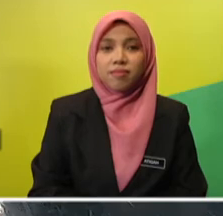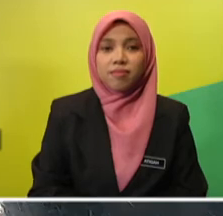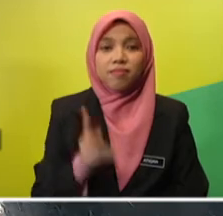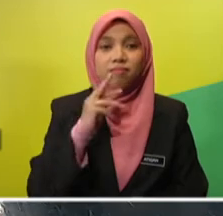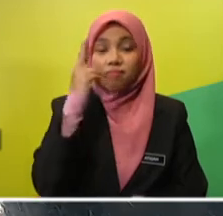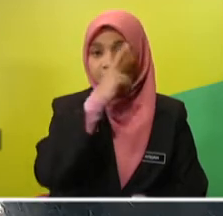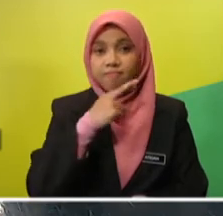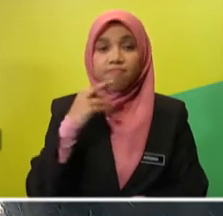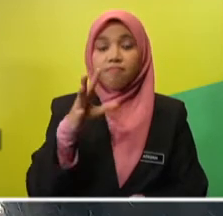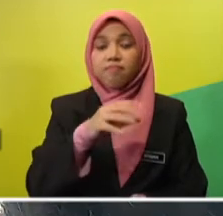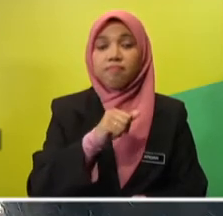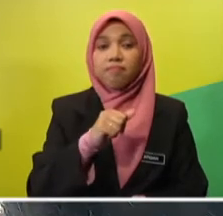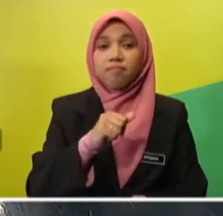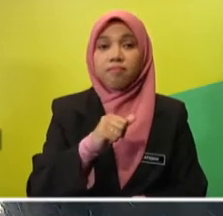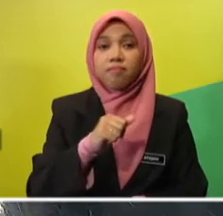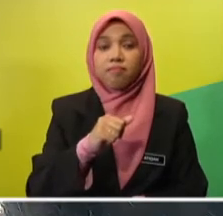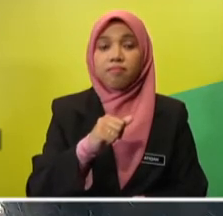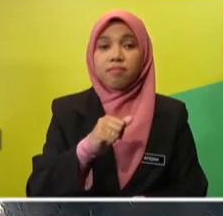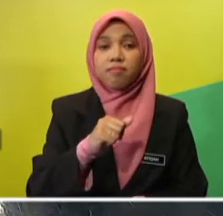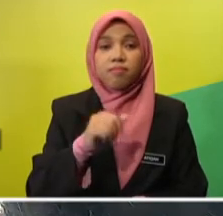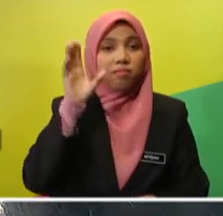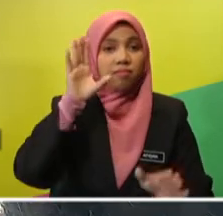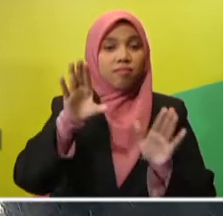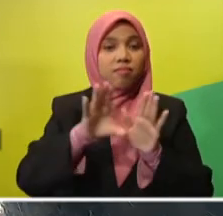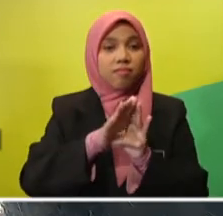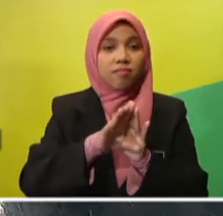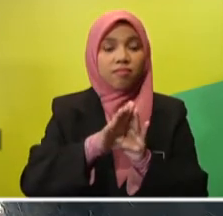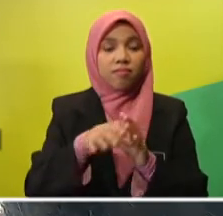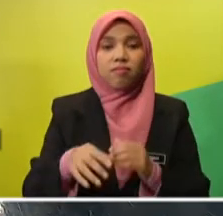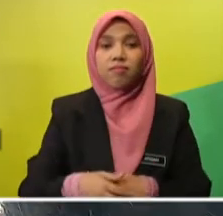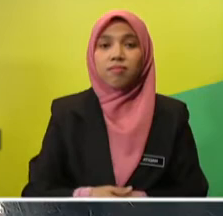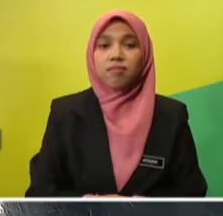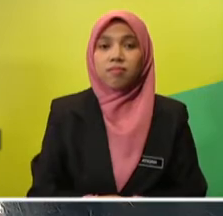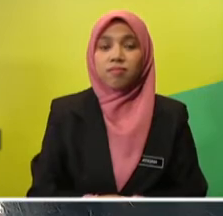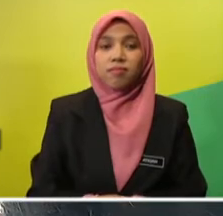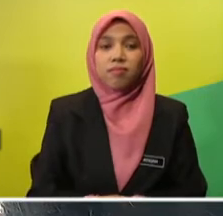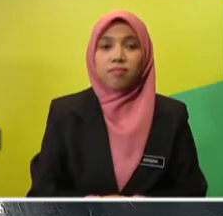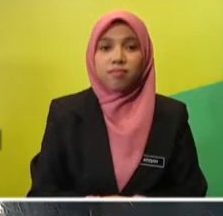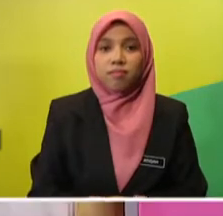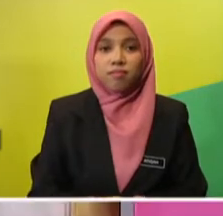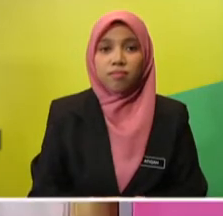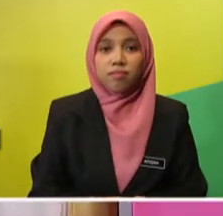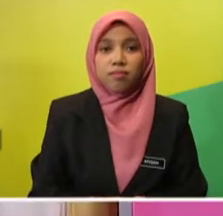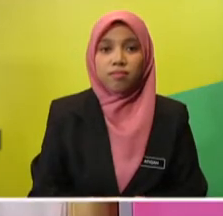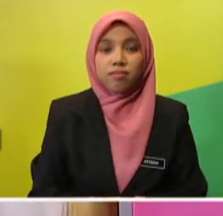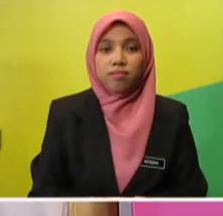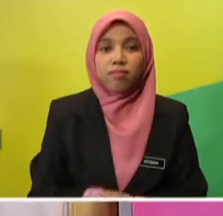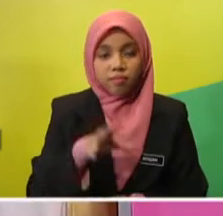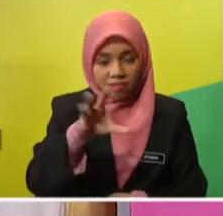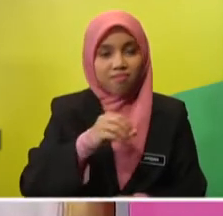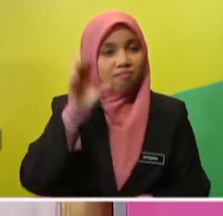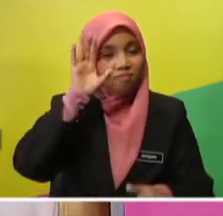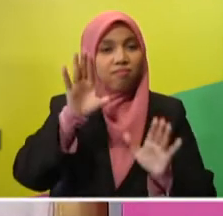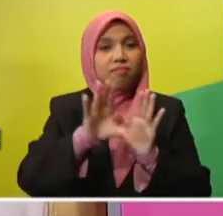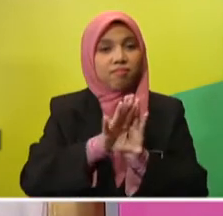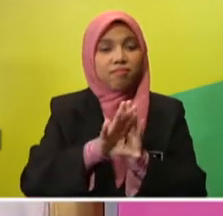gambar dulu dan lekat di bawah nombor. Okey. Baik. Ambil gambar dulu, cikgu. Susun